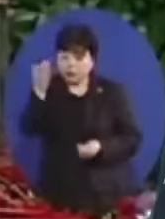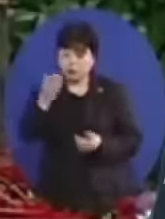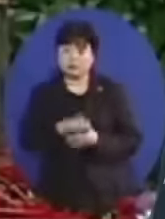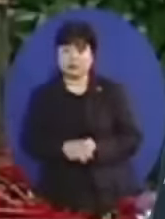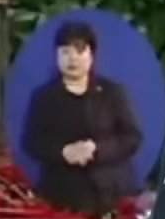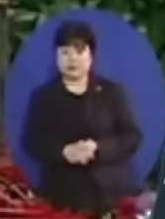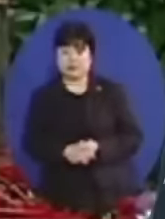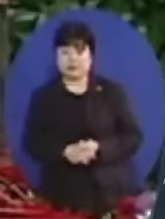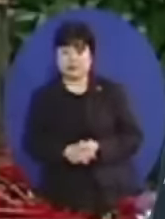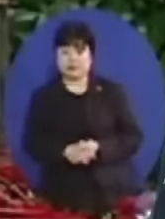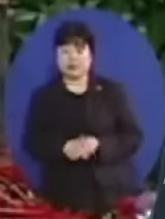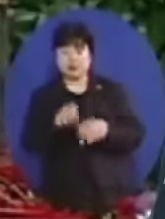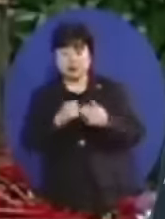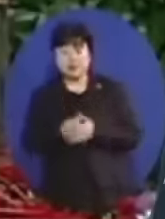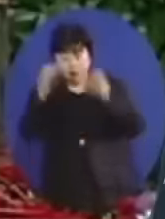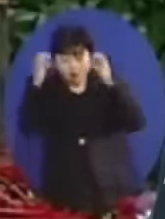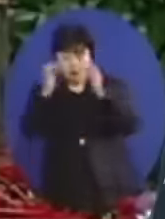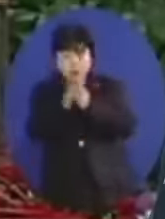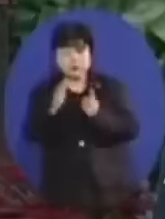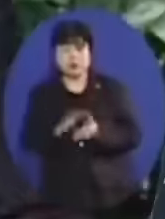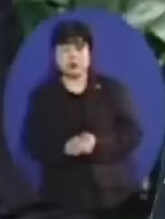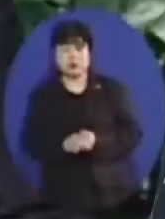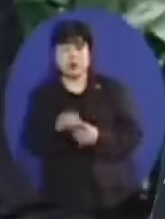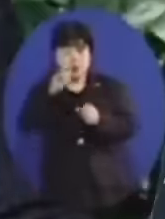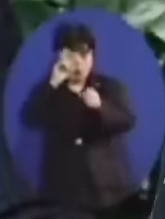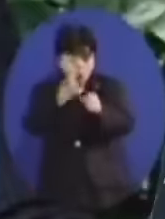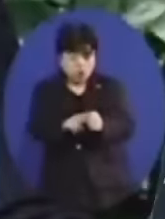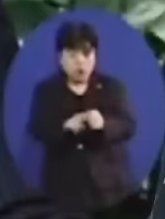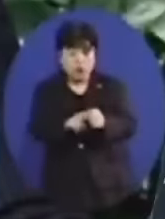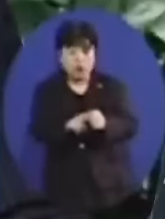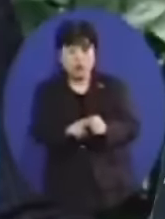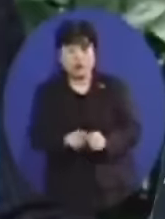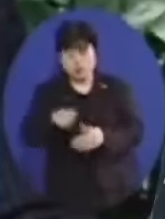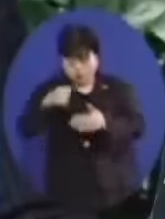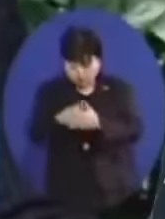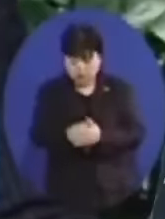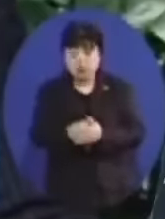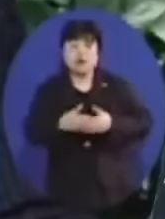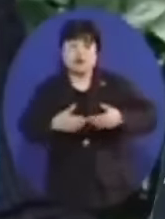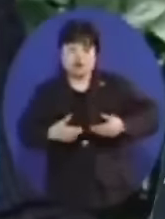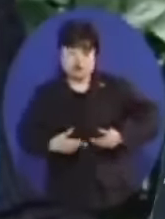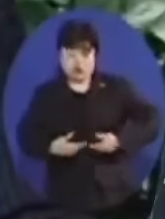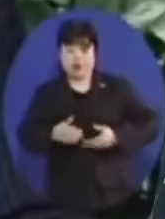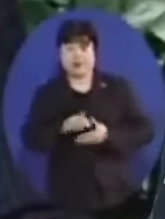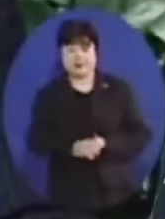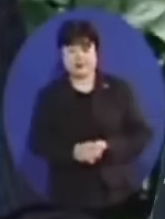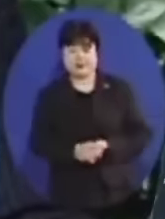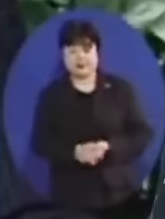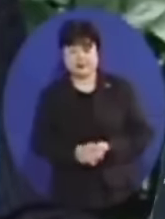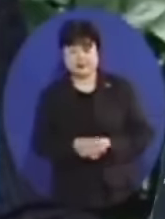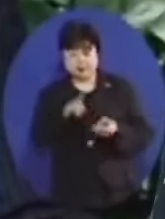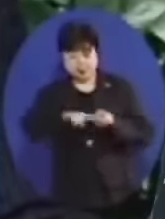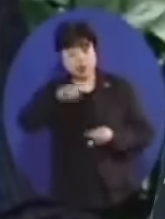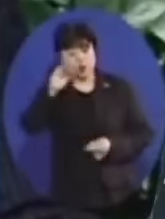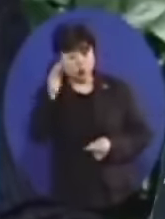것입니다. 그렇기 때문에 어릴 때부터 삶의 목표를 정하라는 것이 그 때문에 그런 것입니다.